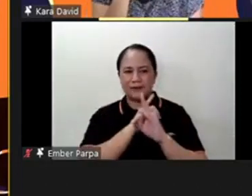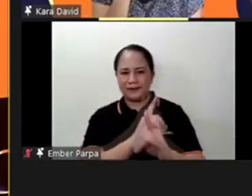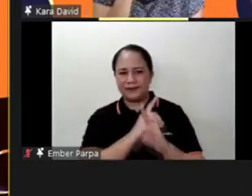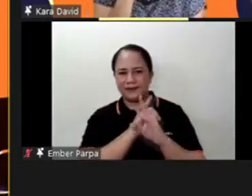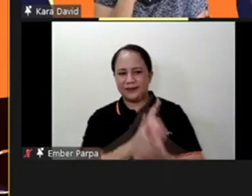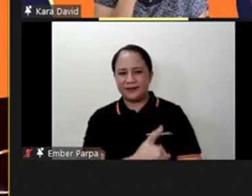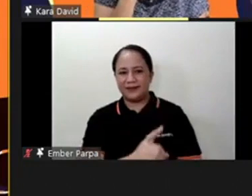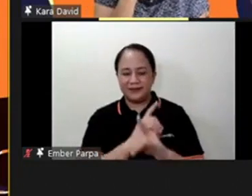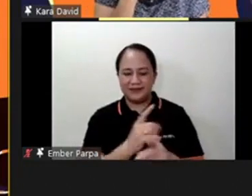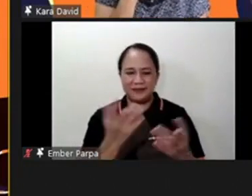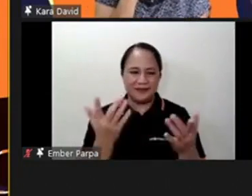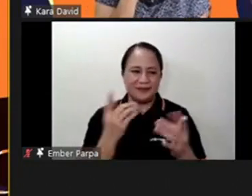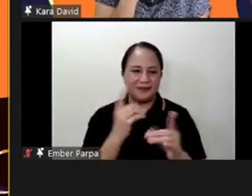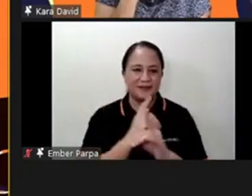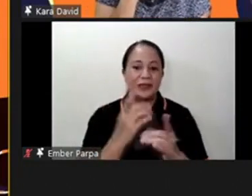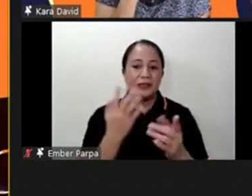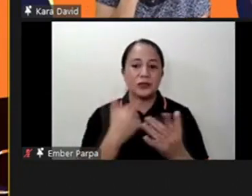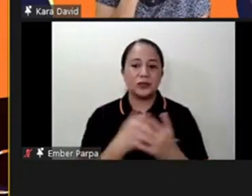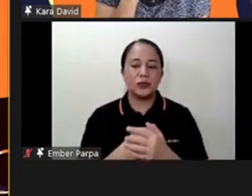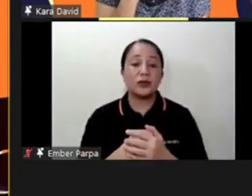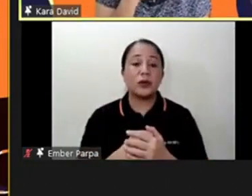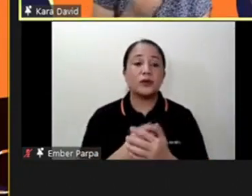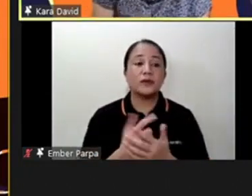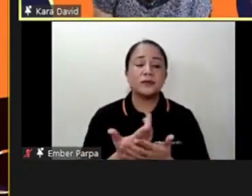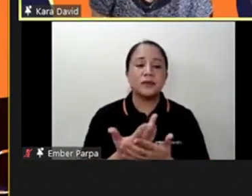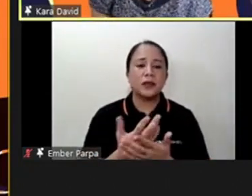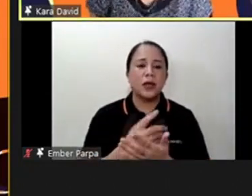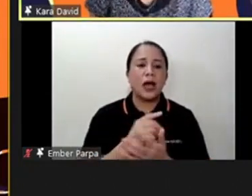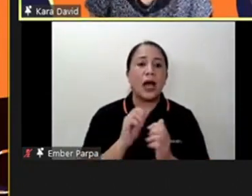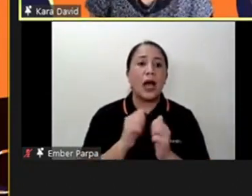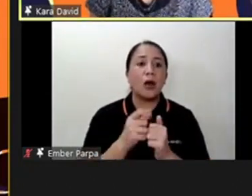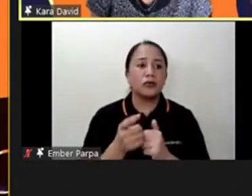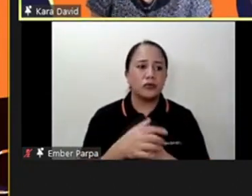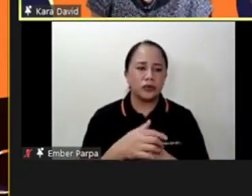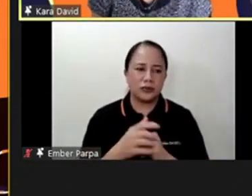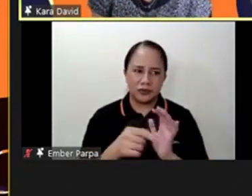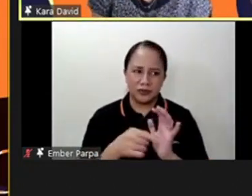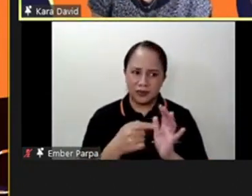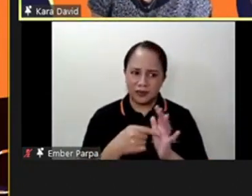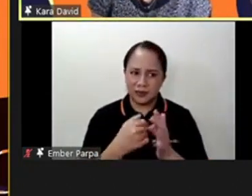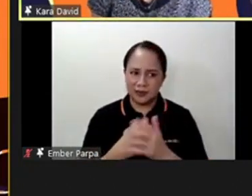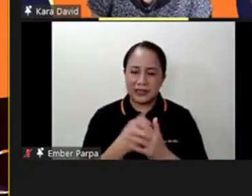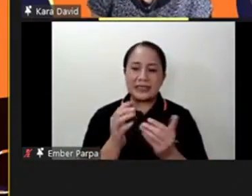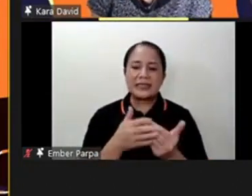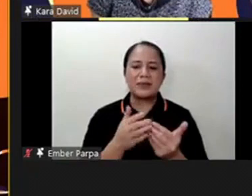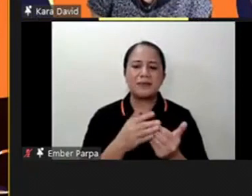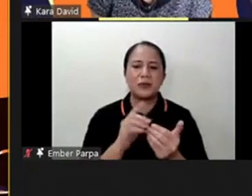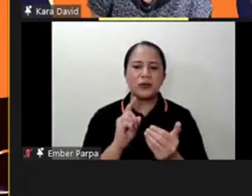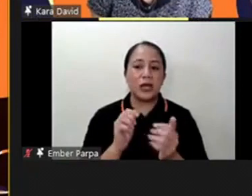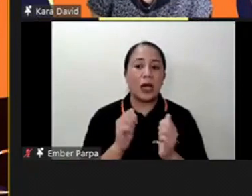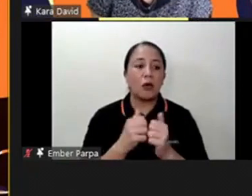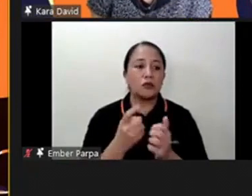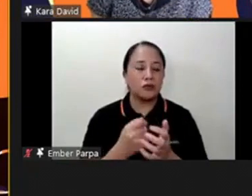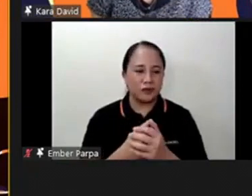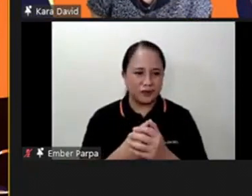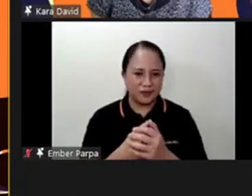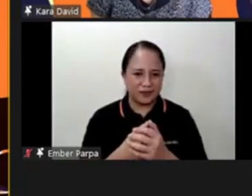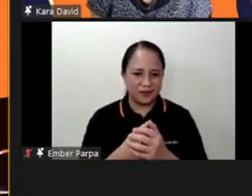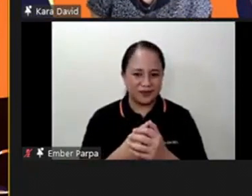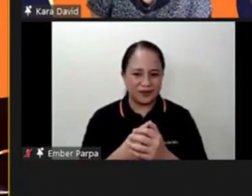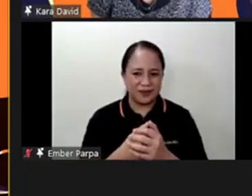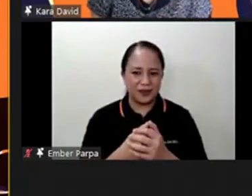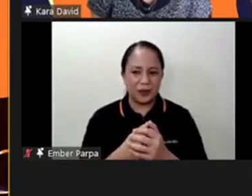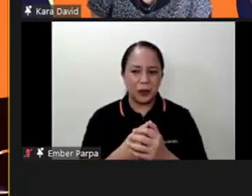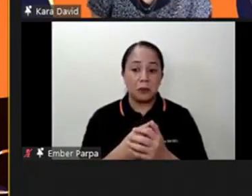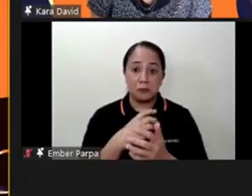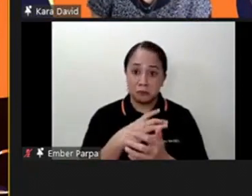lang di ba, yung kamusta ka? Minsan ganun lang kasimpleng tanong, kamusta ka? Okay